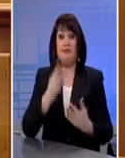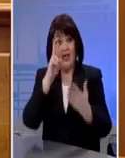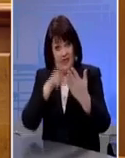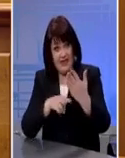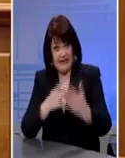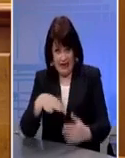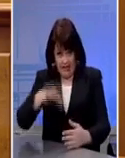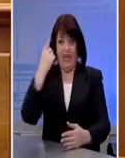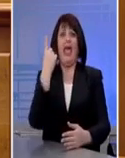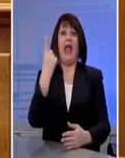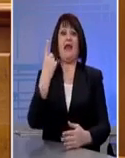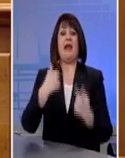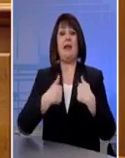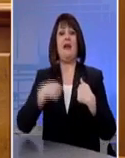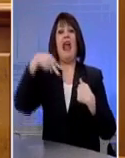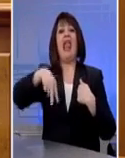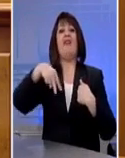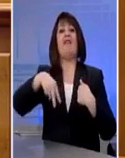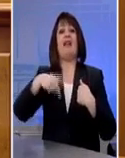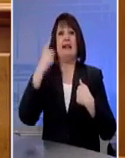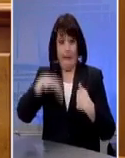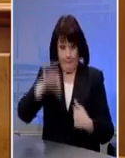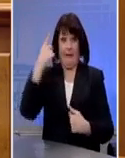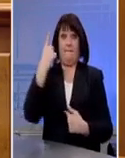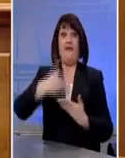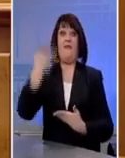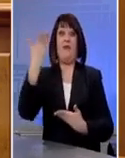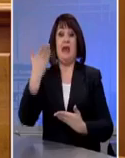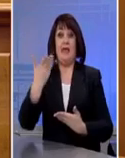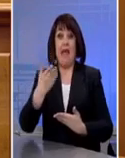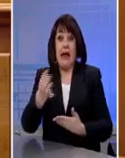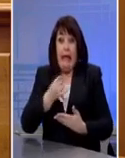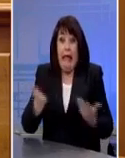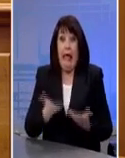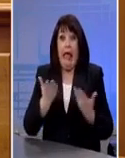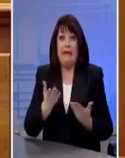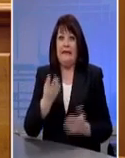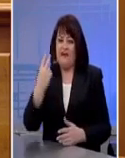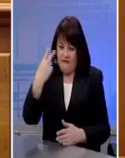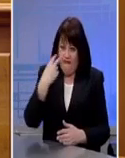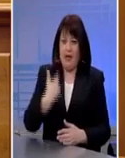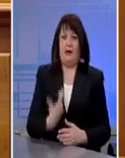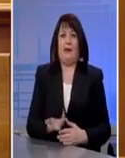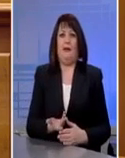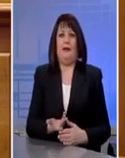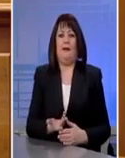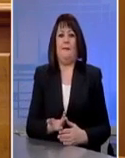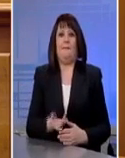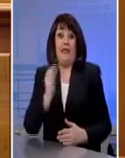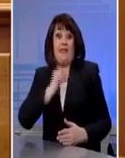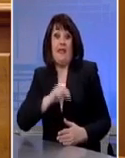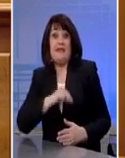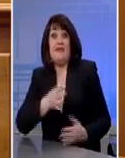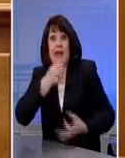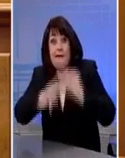ένα επενετικό σχόλιο για τον Βασίλη Λεβέντη σε μια εφημερίδα. Αυτό δείχνει την προδιάθεση. Δεν συμφέρει κάποιους